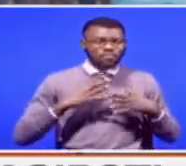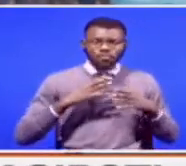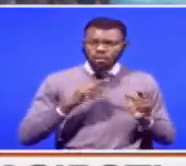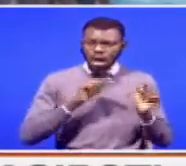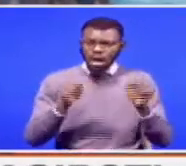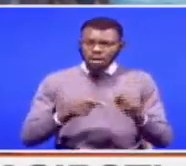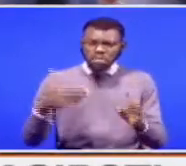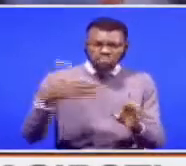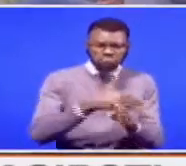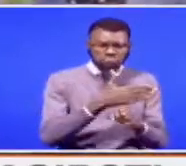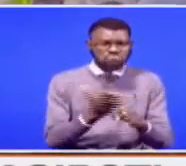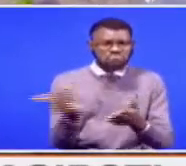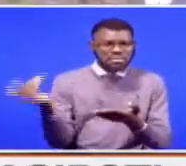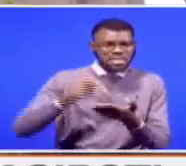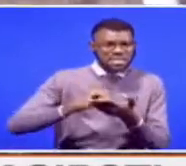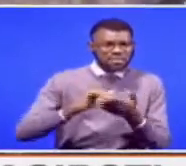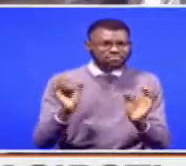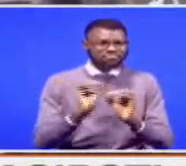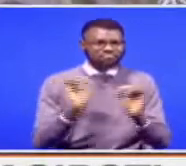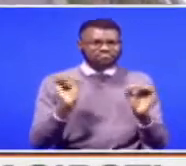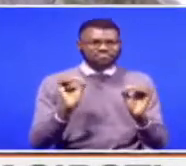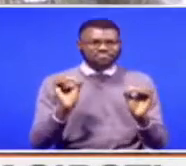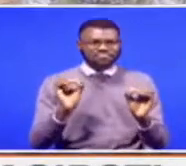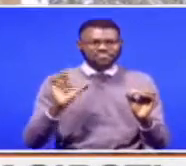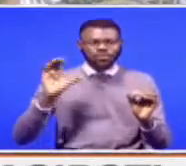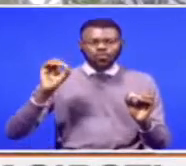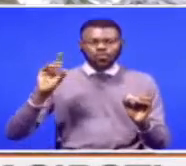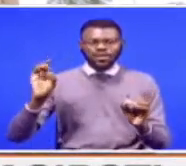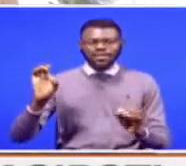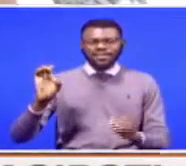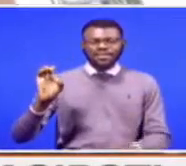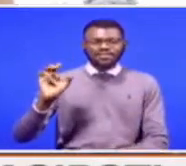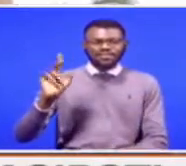monkey business here again. Ode Francis, KTN News,